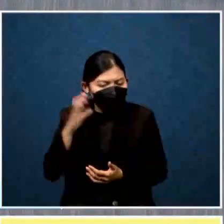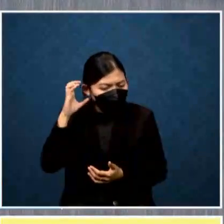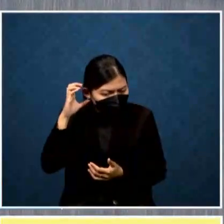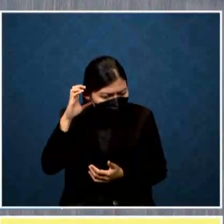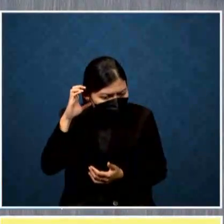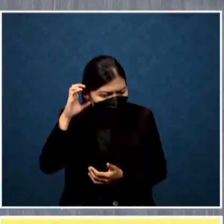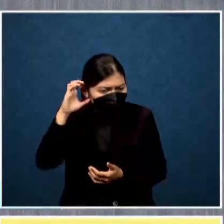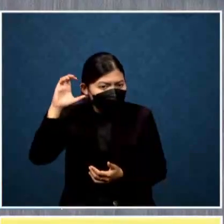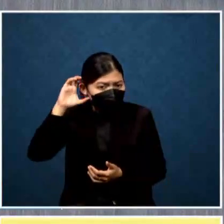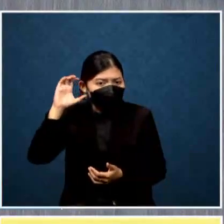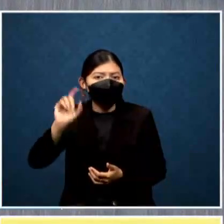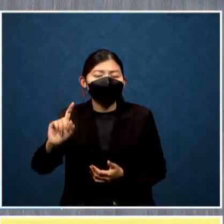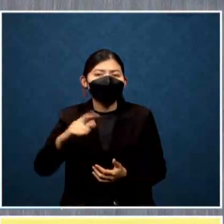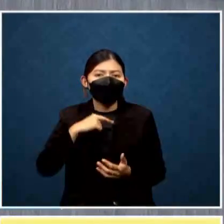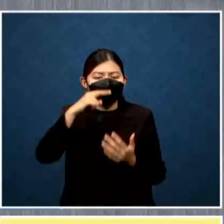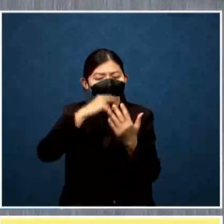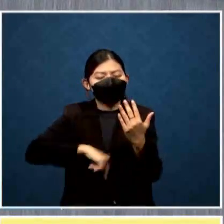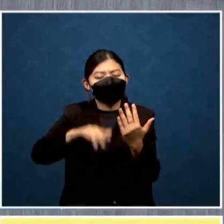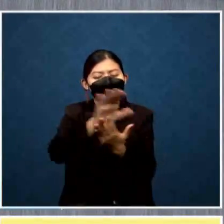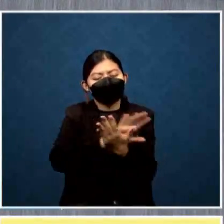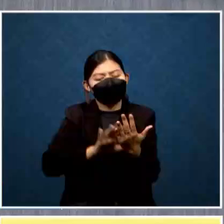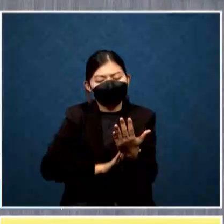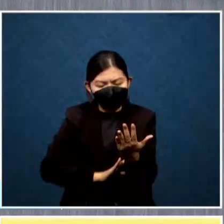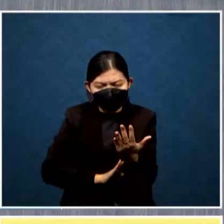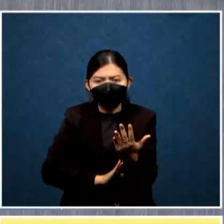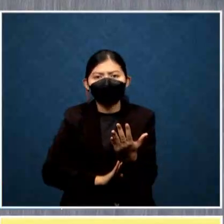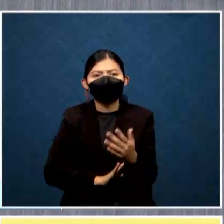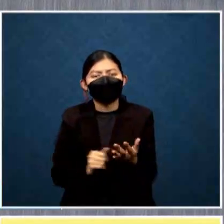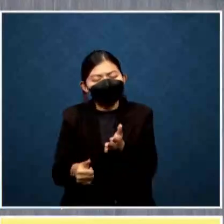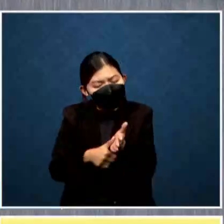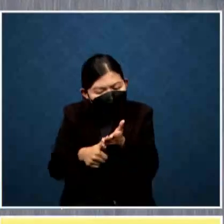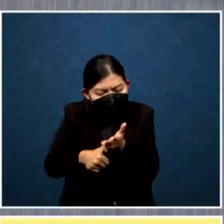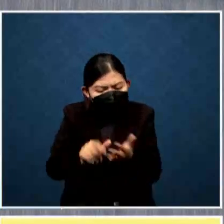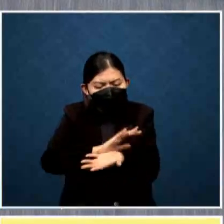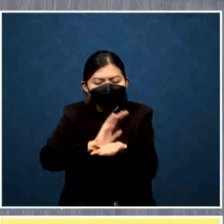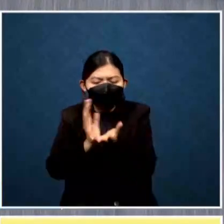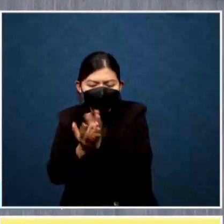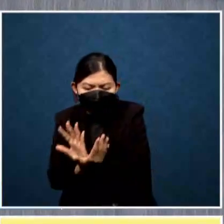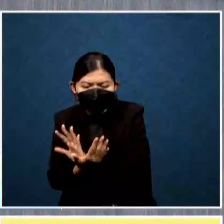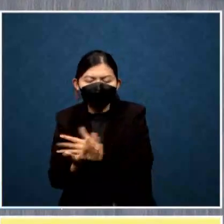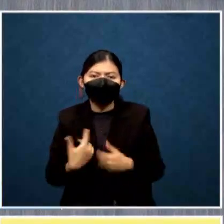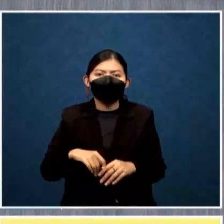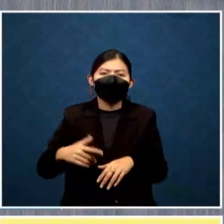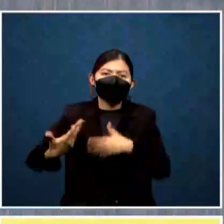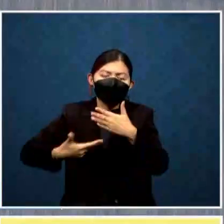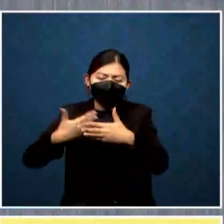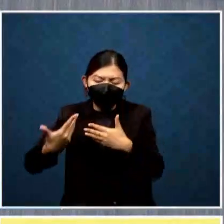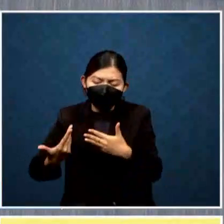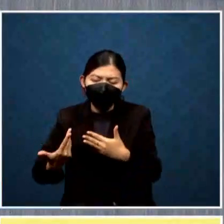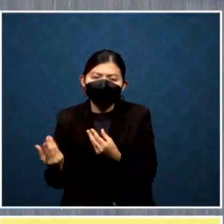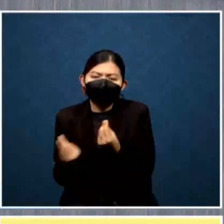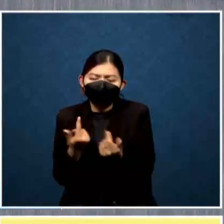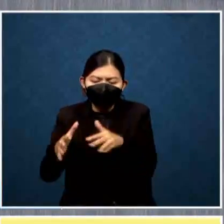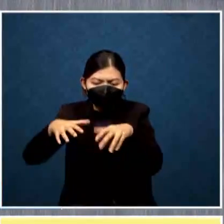ศจะได้มีการแก้ไขปรับปรุงเข้มงวดกวดขันตรวจตรากันไม่